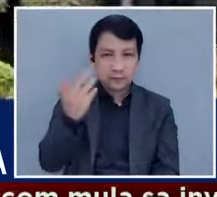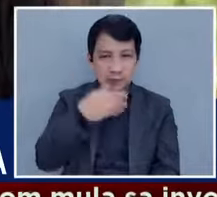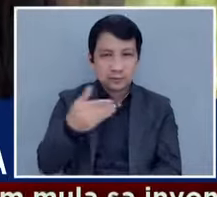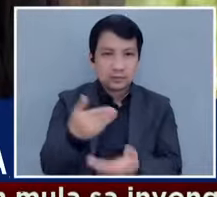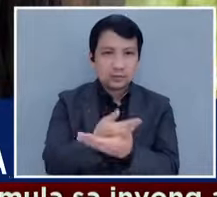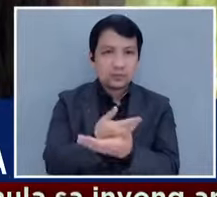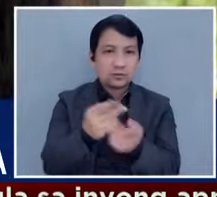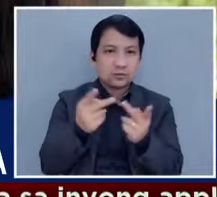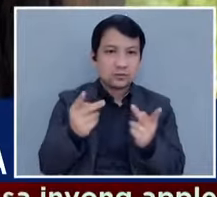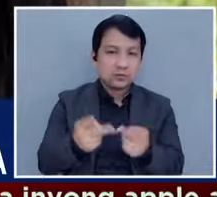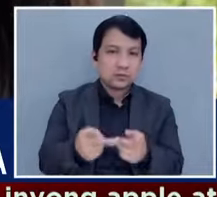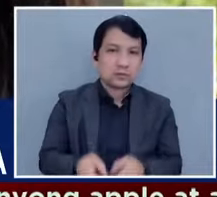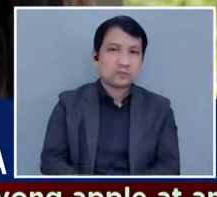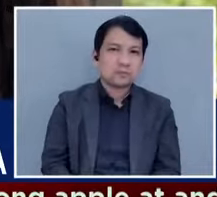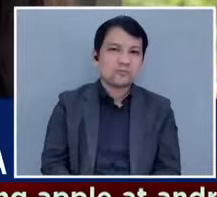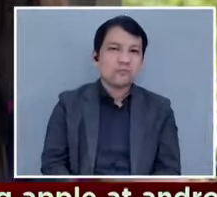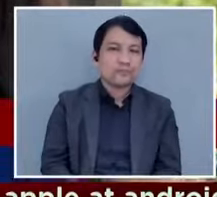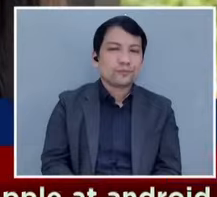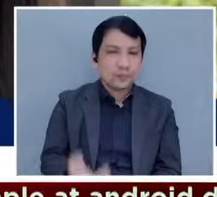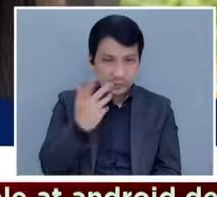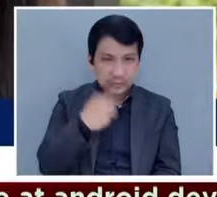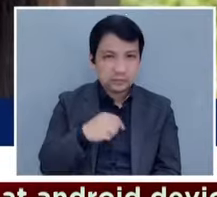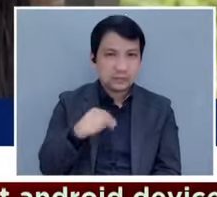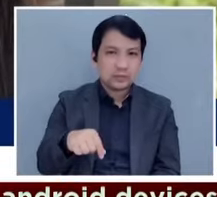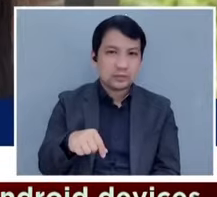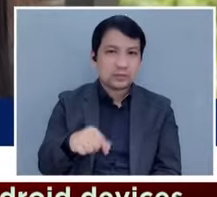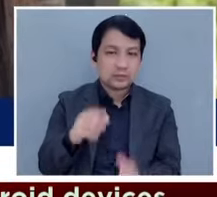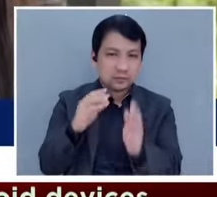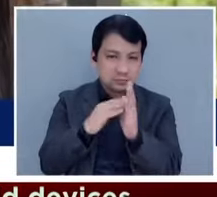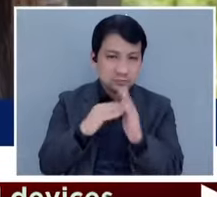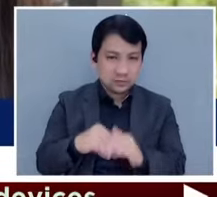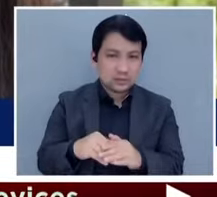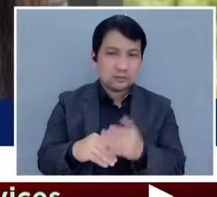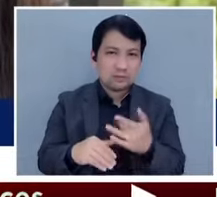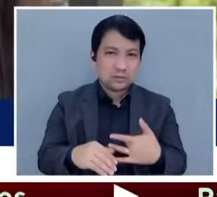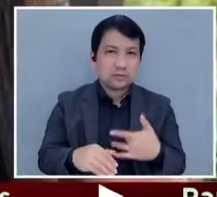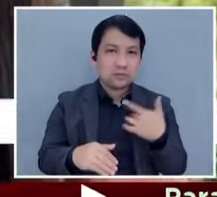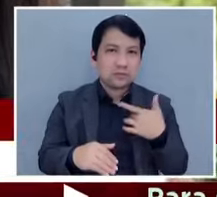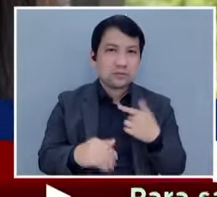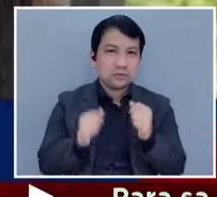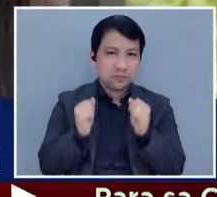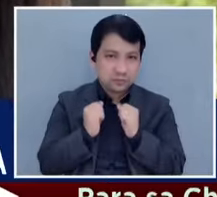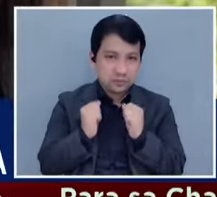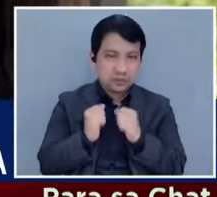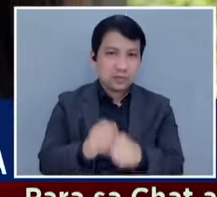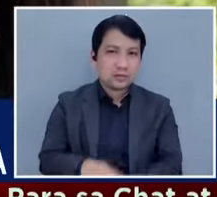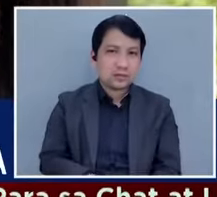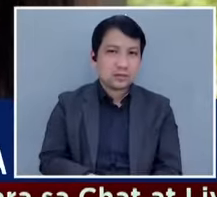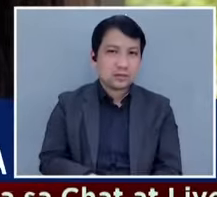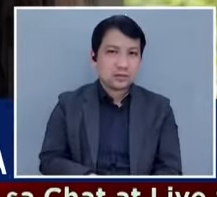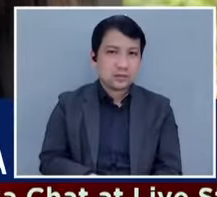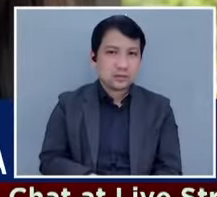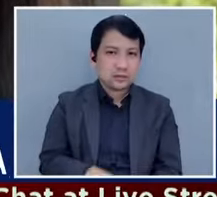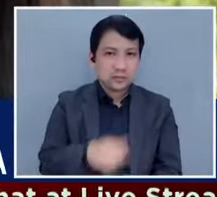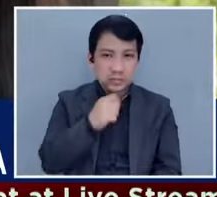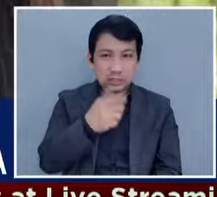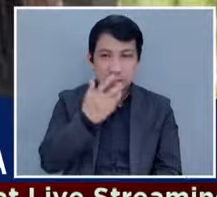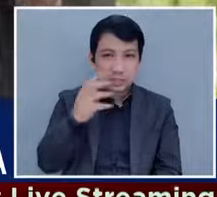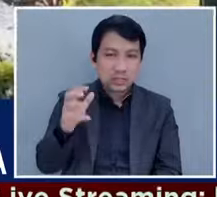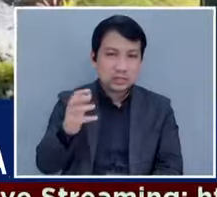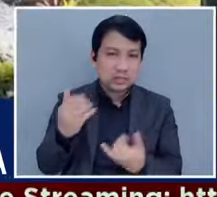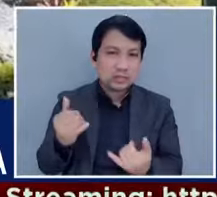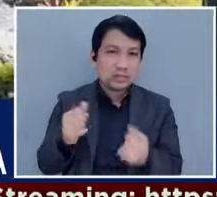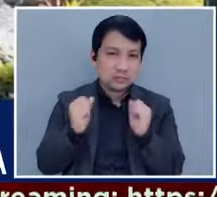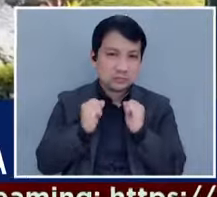lugar. Much better pa rin dito kaysa city kasi nga nafe-feel mo yung lamig. Di mo naiinda yung init kahit may init kasi malamig